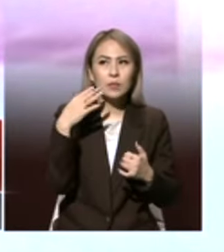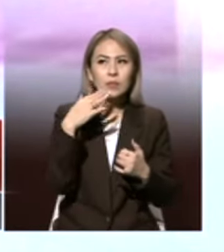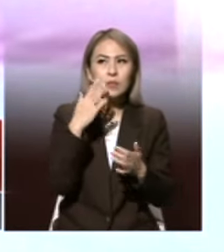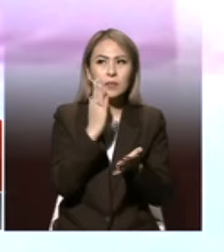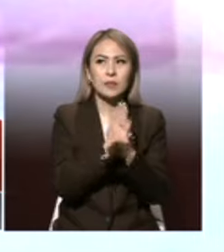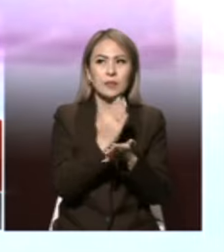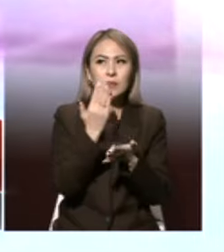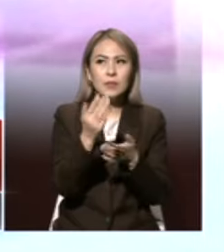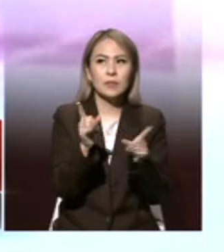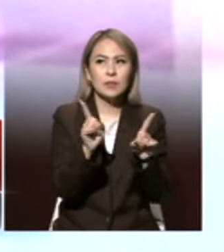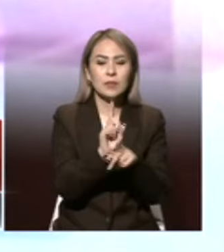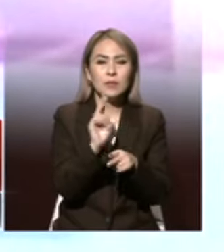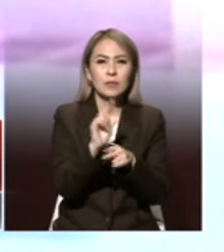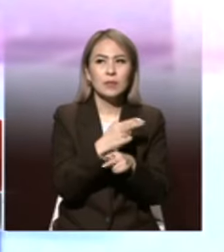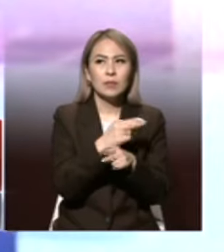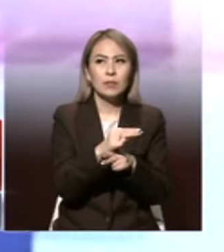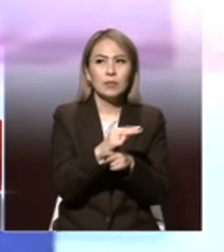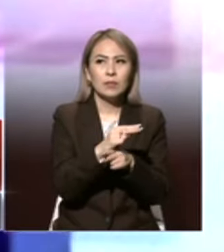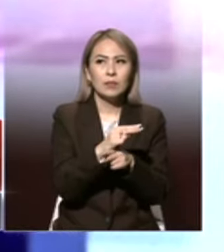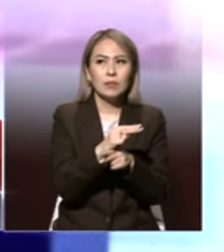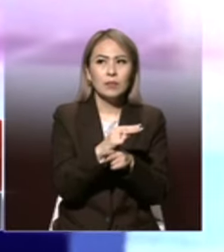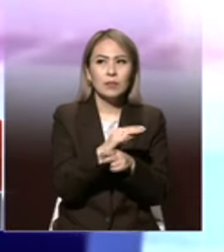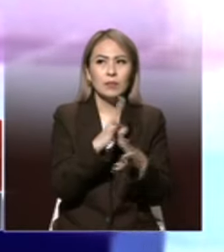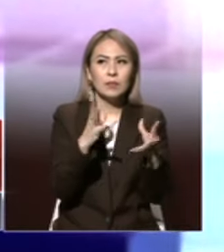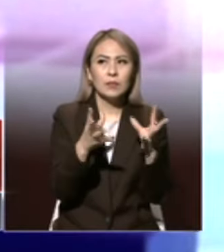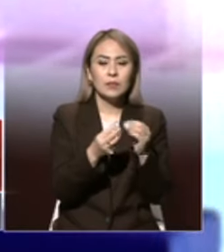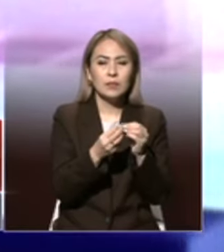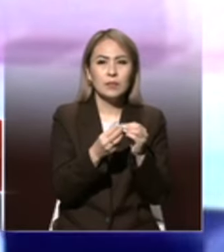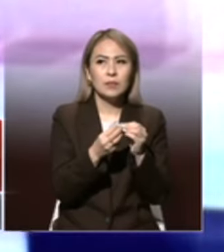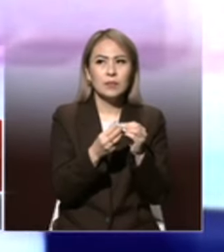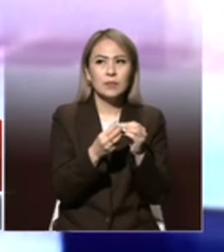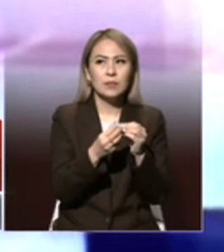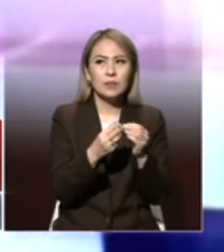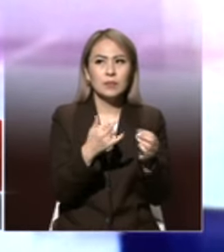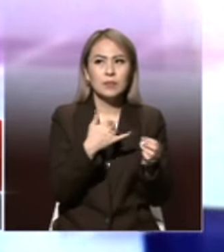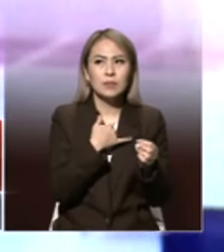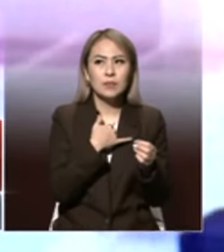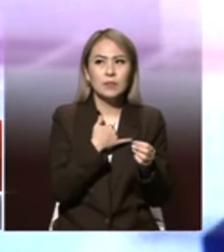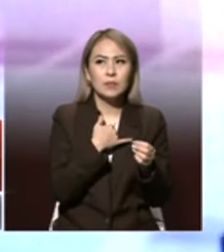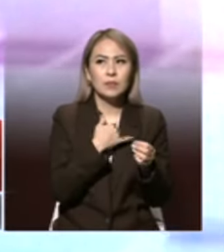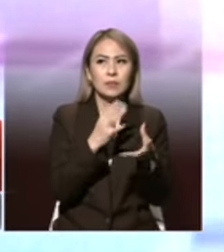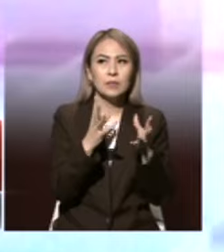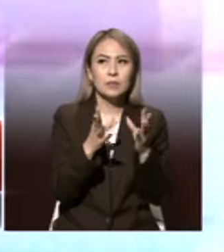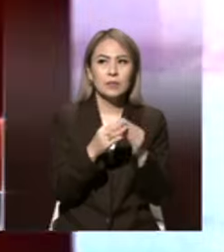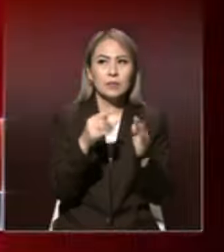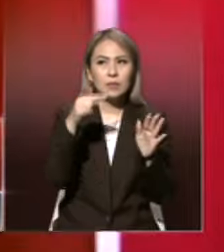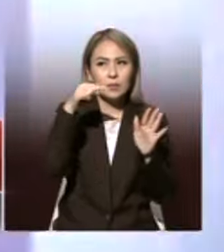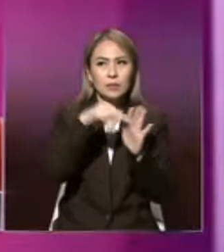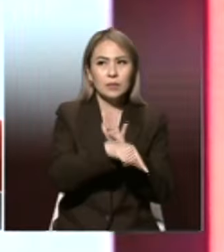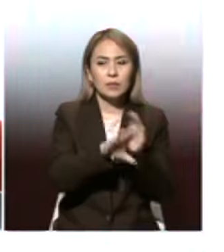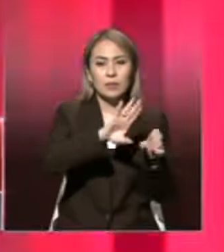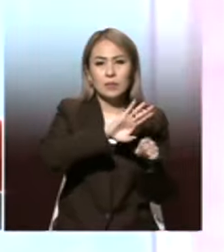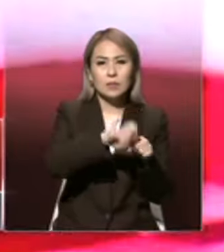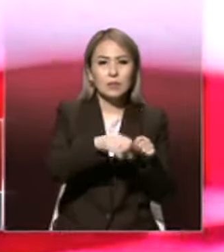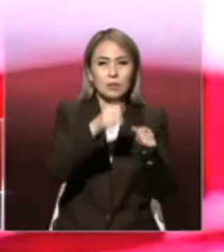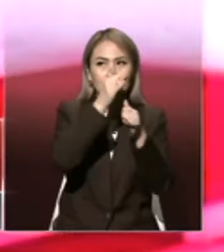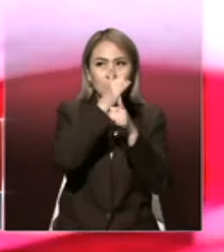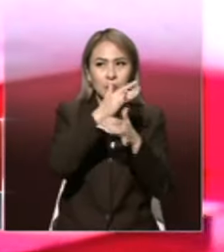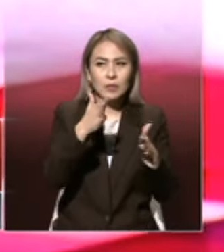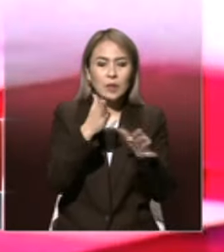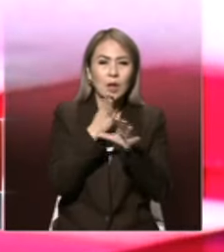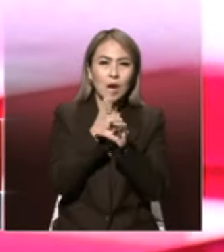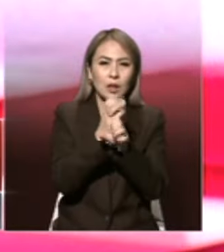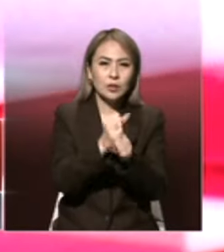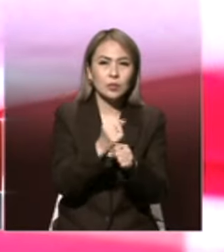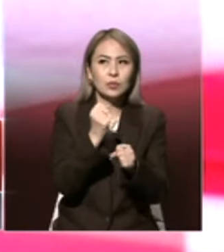жаңа сіз айтып кеткен тәрбие. Жалпы алғанда біз осыны бәрібір түбірімен жой алмаймыз. Бірақ азайту